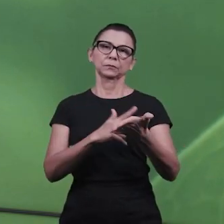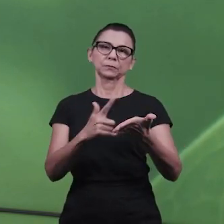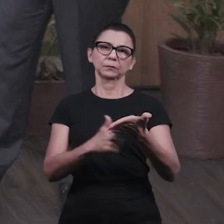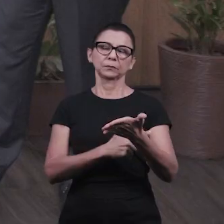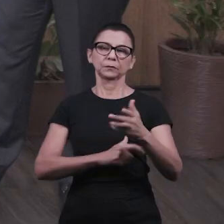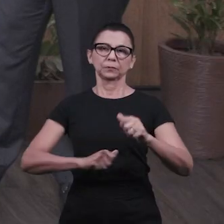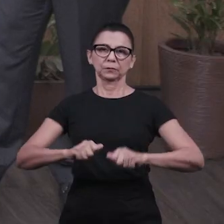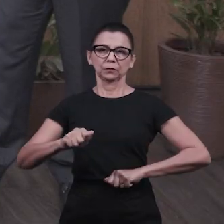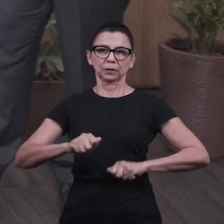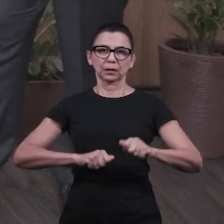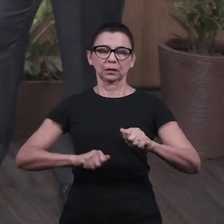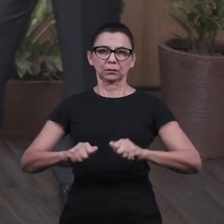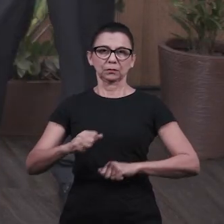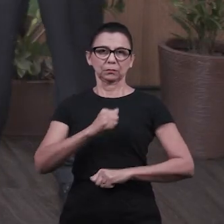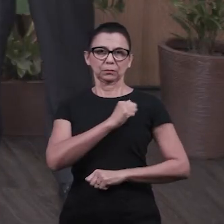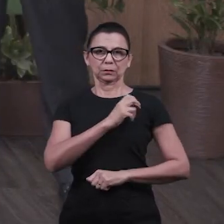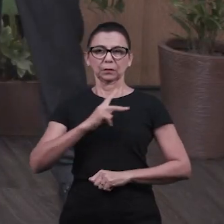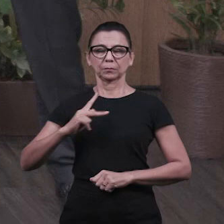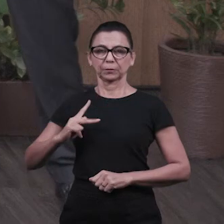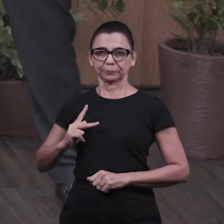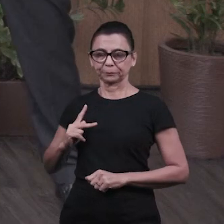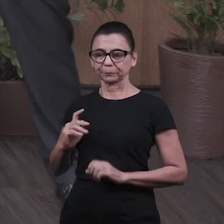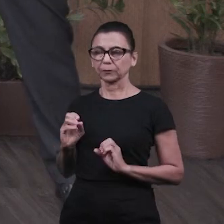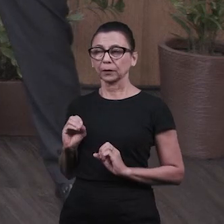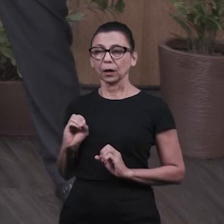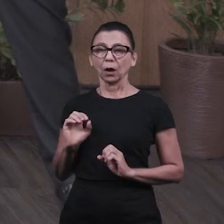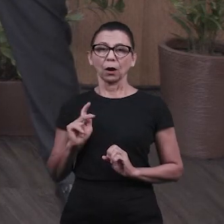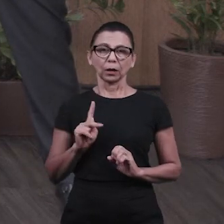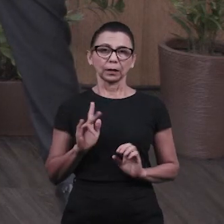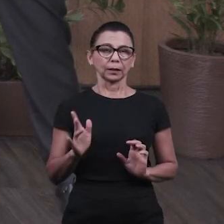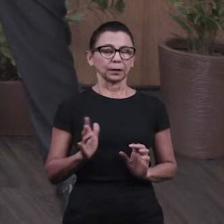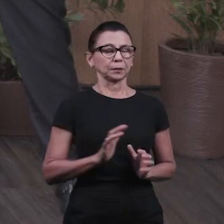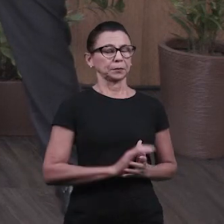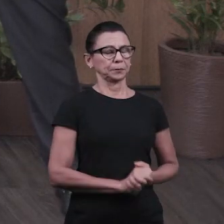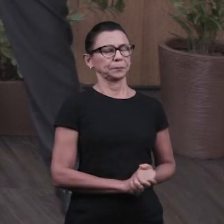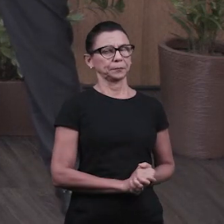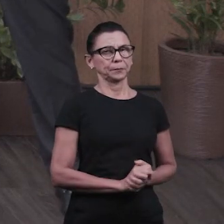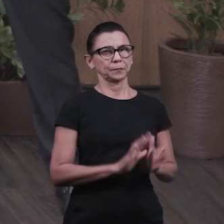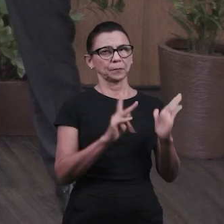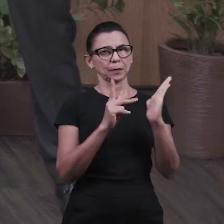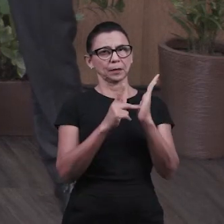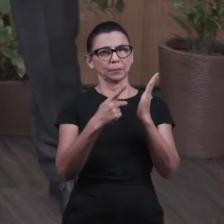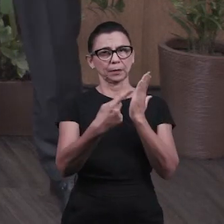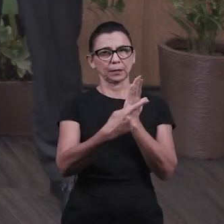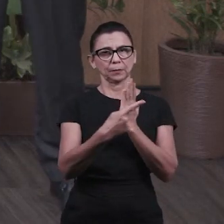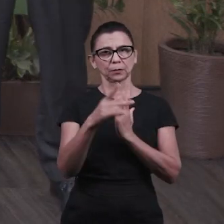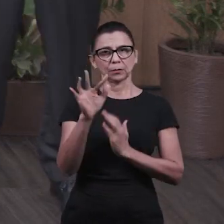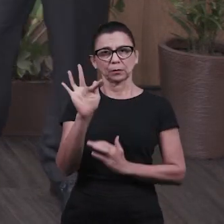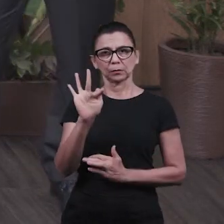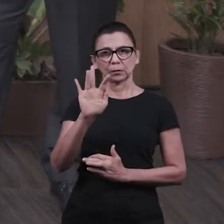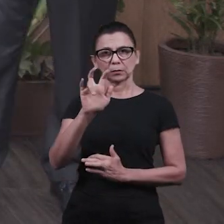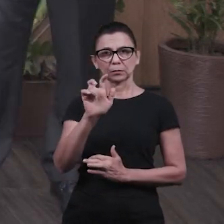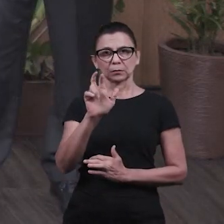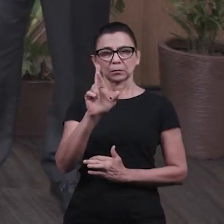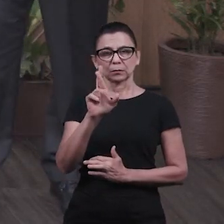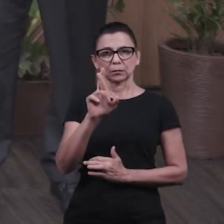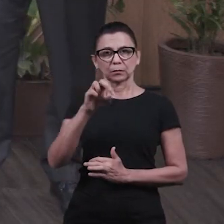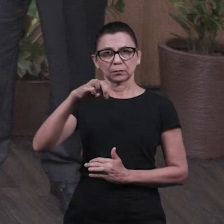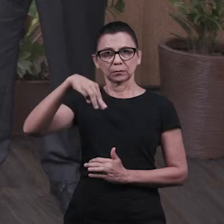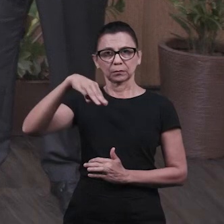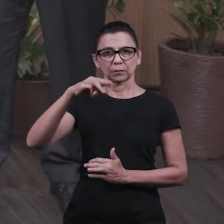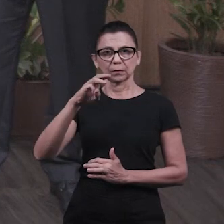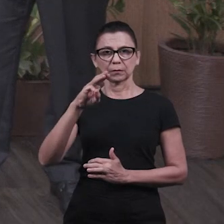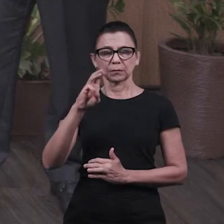des Apôtres. Très bien. La parabole du ferment, en entrant dans celle qui est